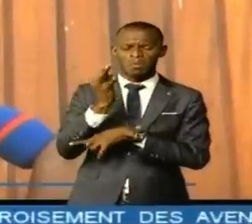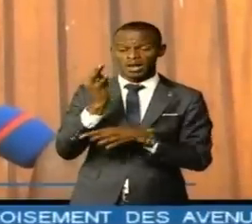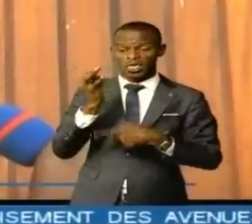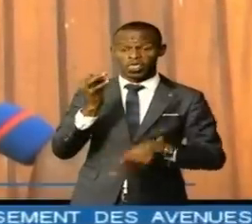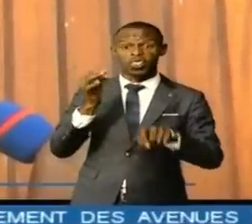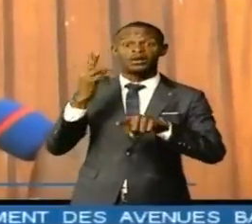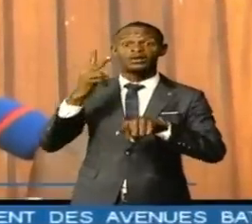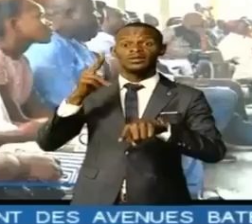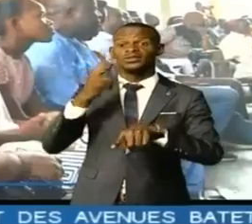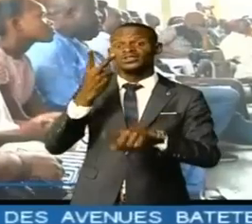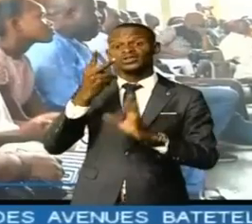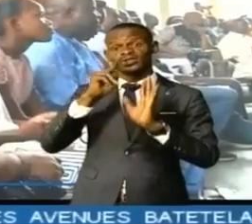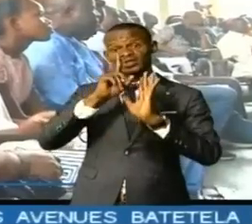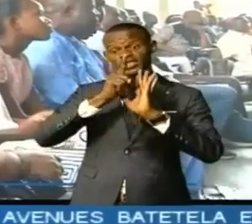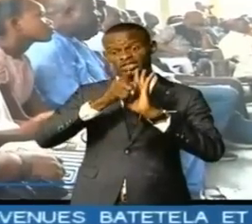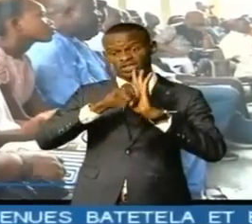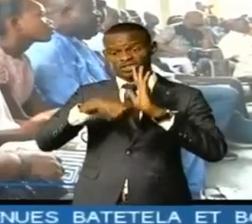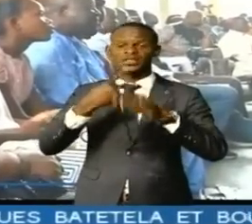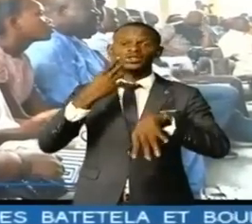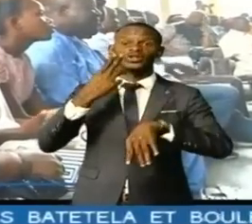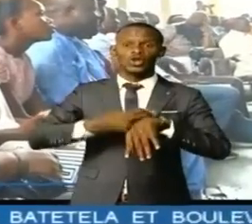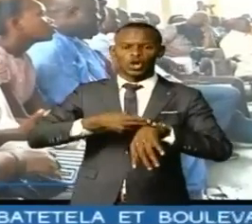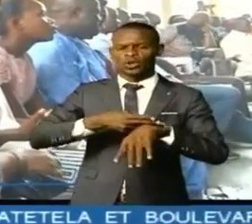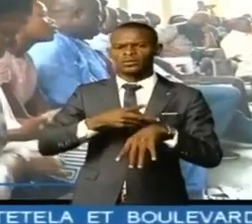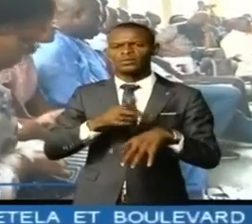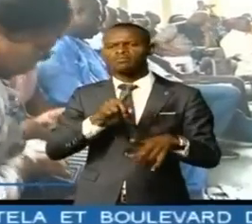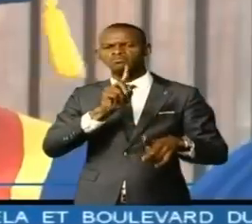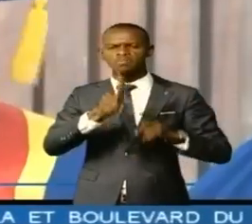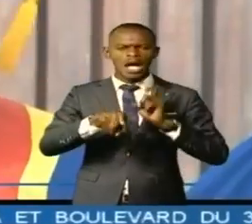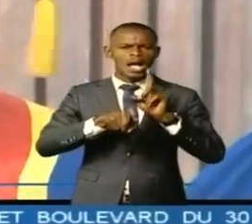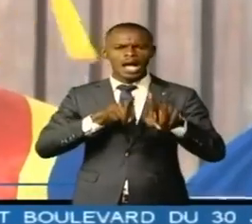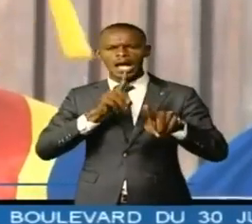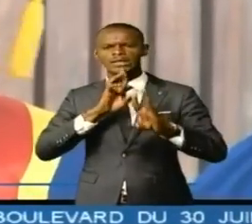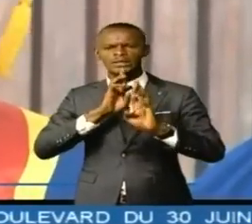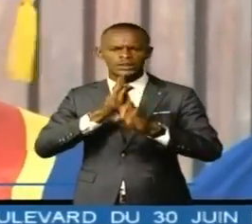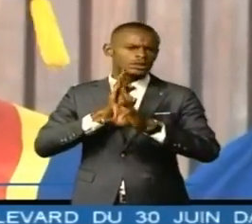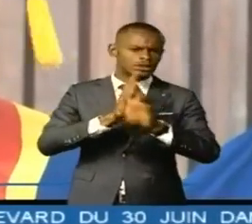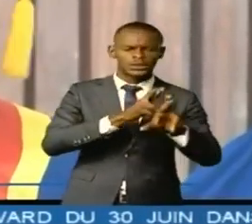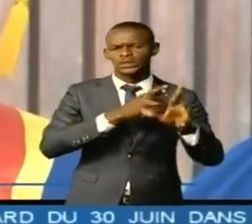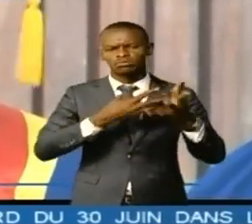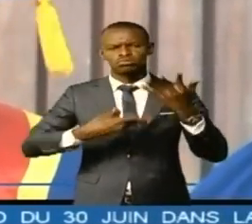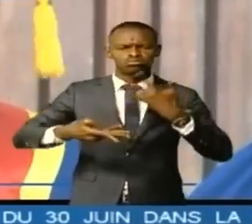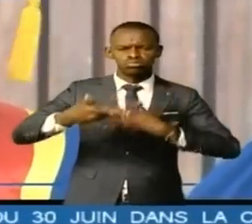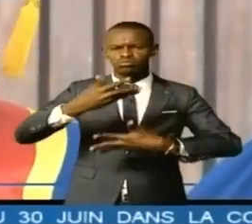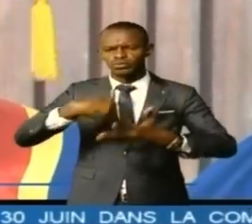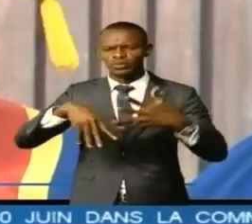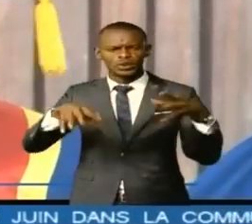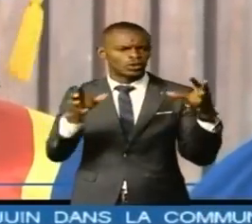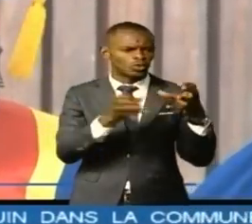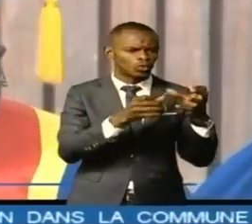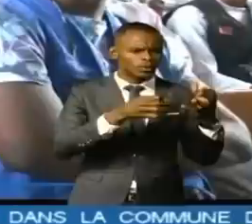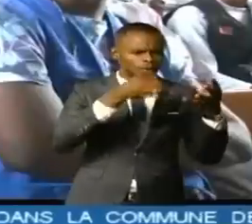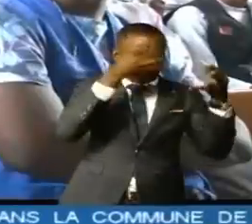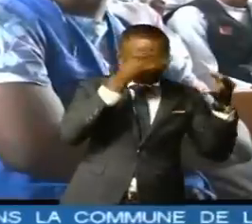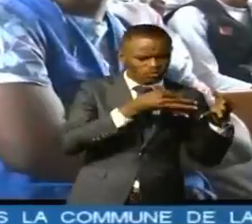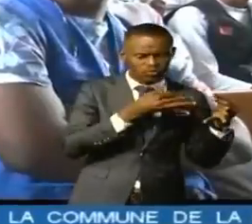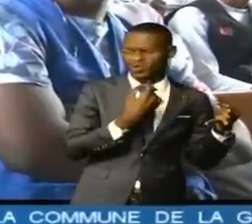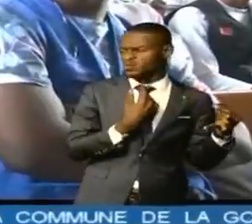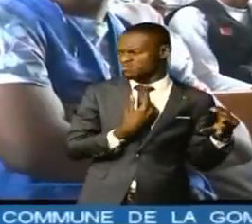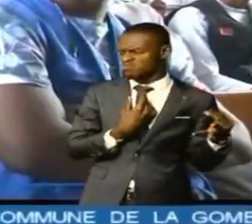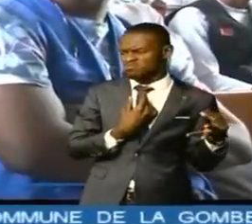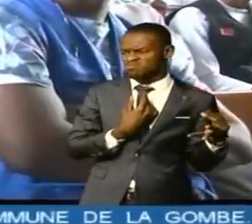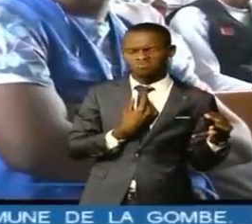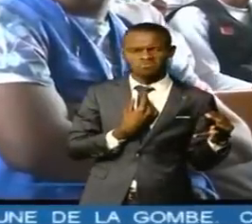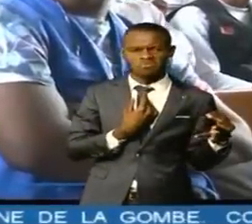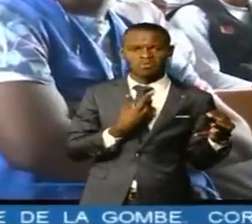d'appréciation, remarques et jeux de questions-réponses, suivis de la délibération à huis clos, la rectrice de l'UPEN